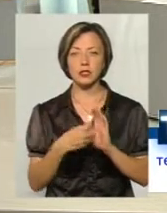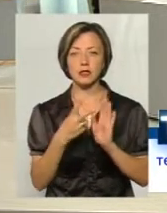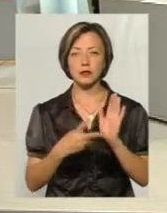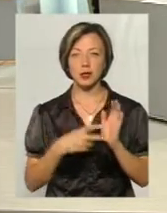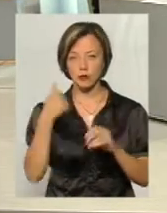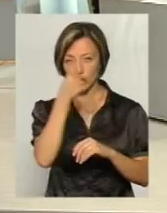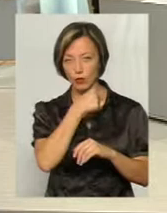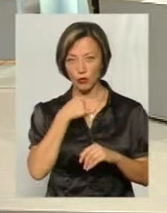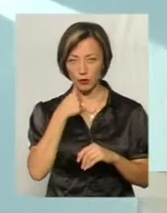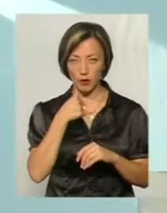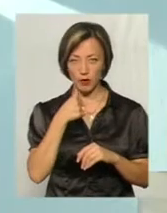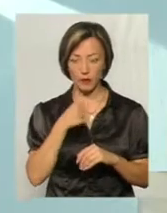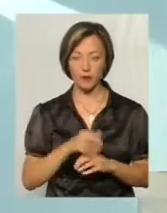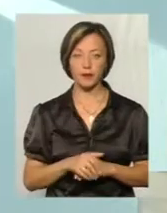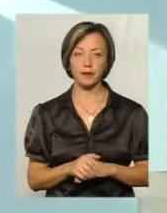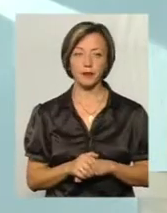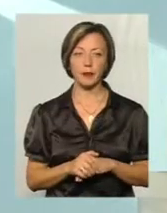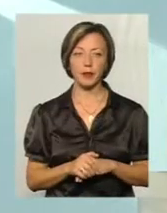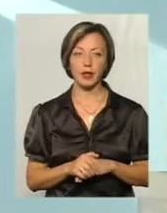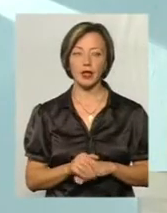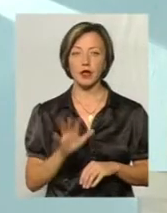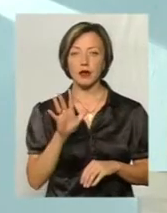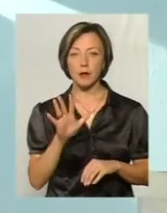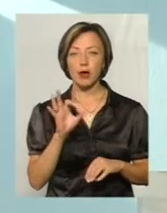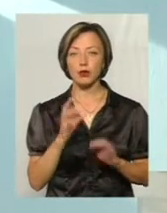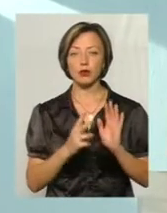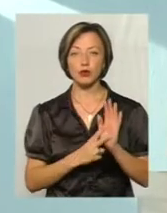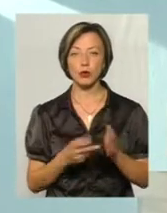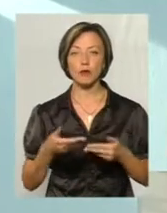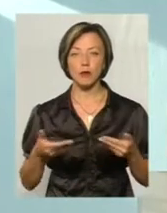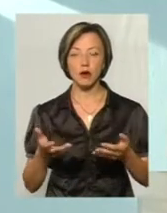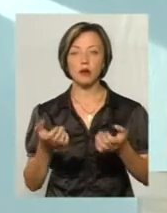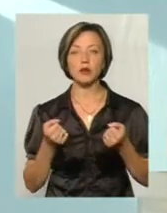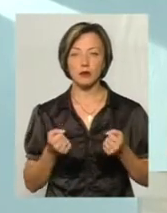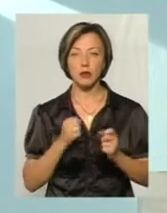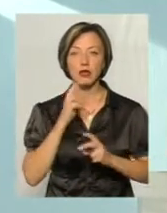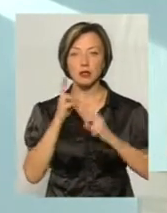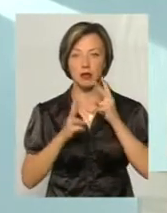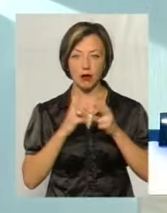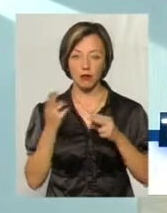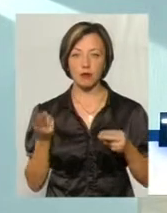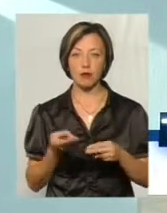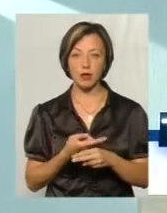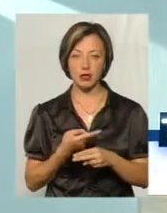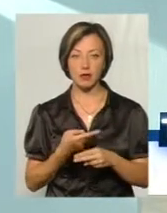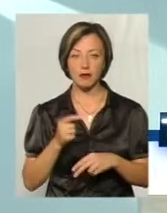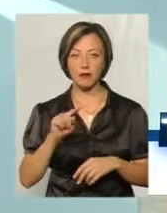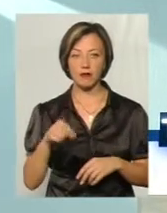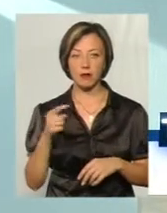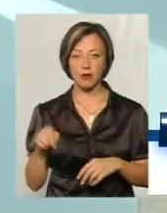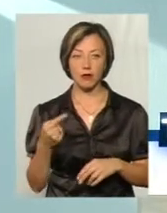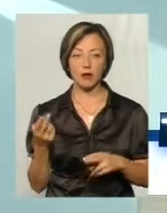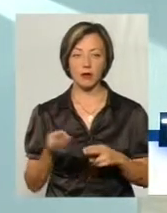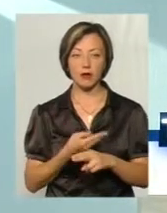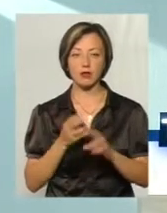7.06.2017 року. Так. Значить, 5.07 ми отримали скаргу без вимог, там,